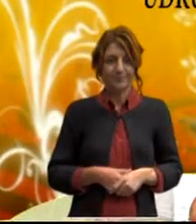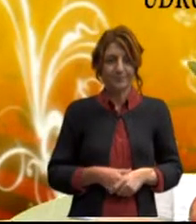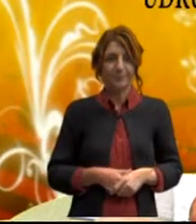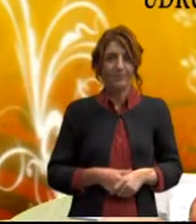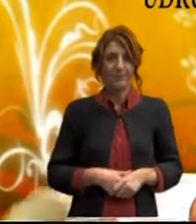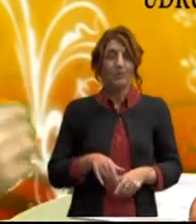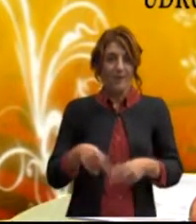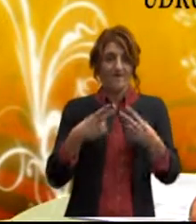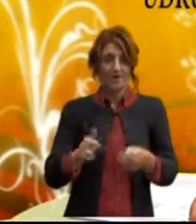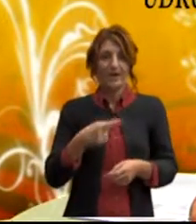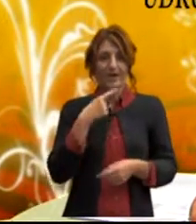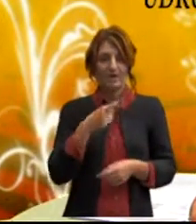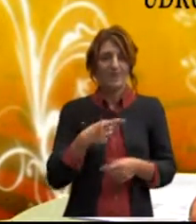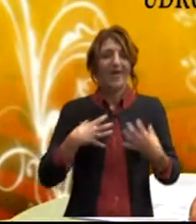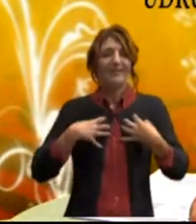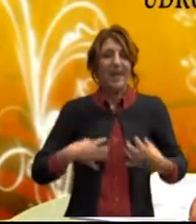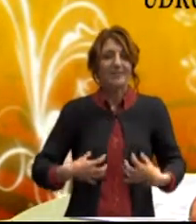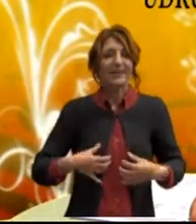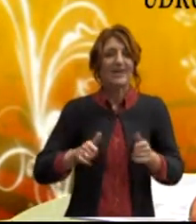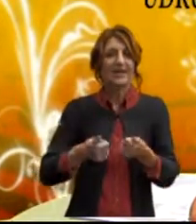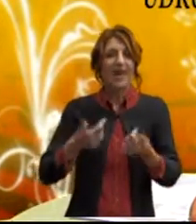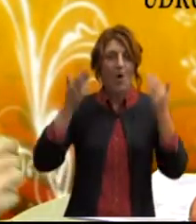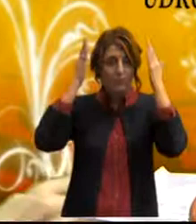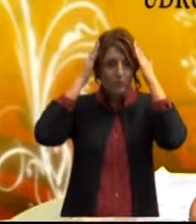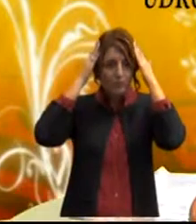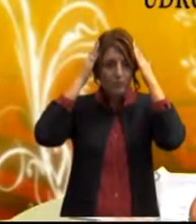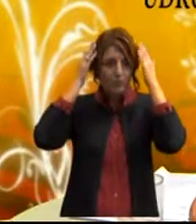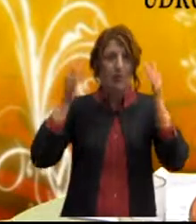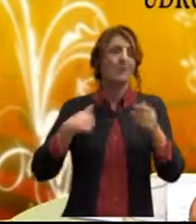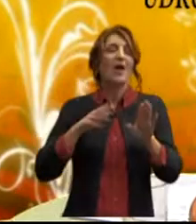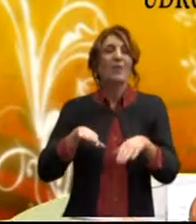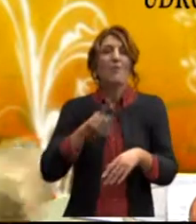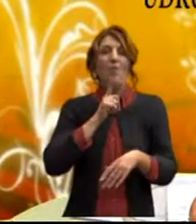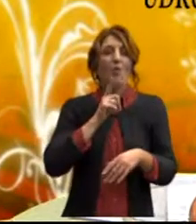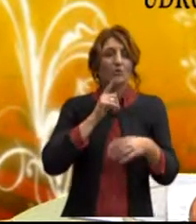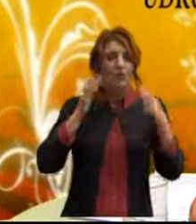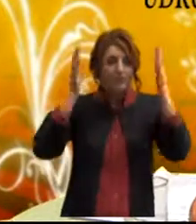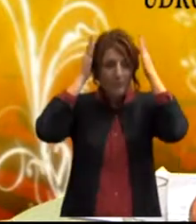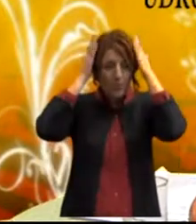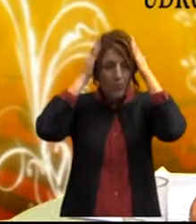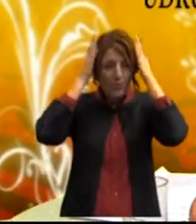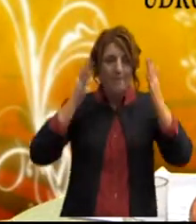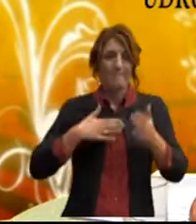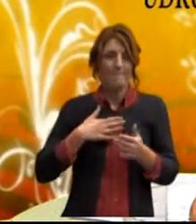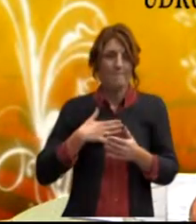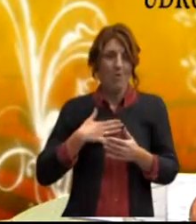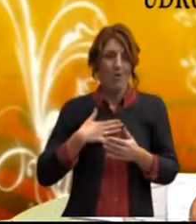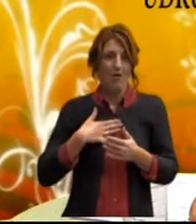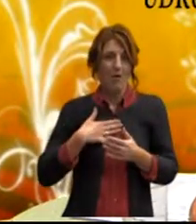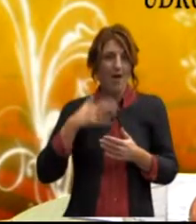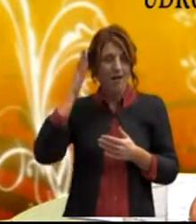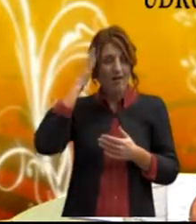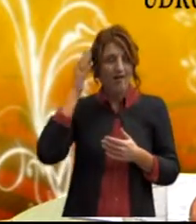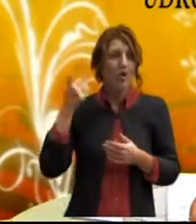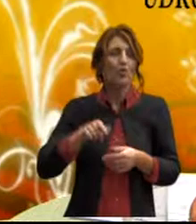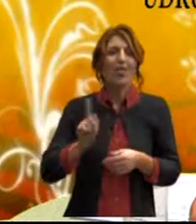vidim, depresija je znači tu. Ona, mi smo zatrovani, zapravo mi smo zatrovani u našem mentalnom sklopu. Ona